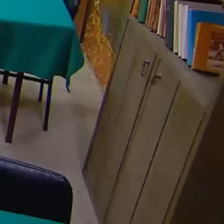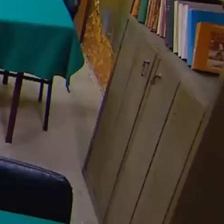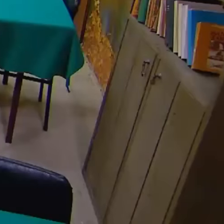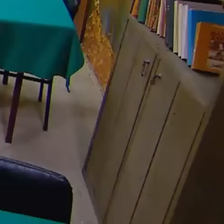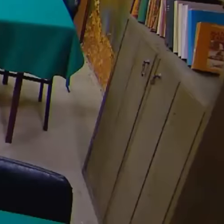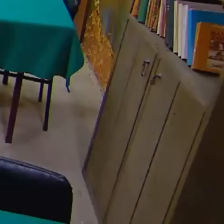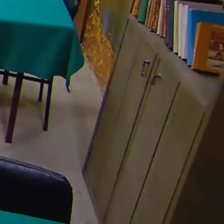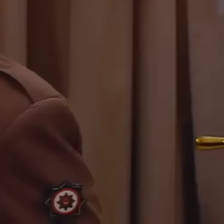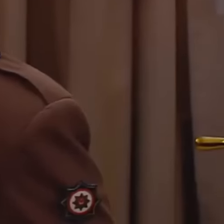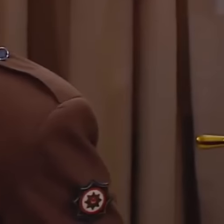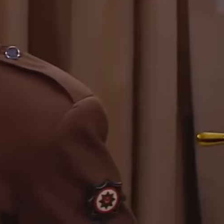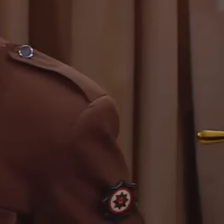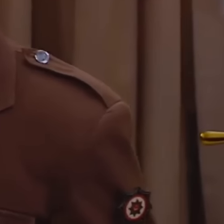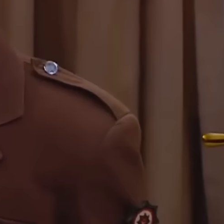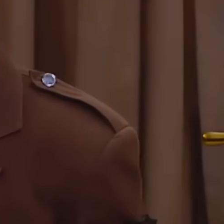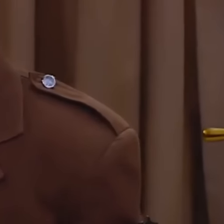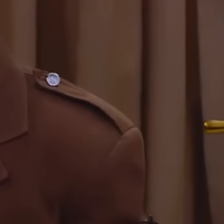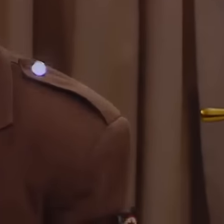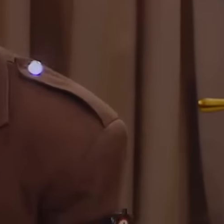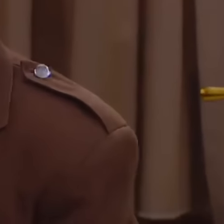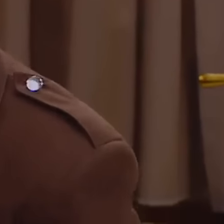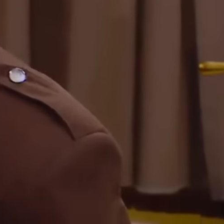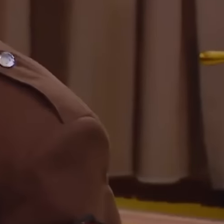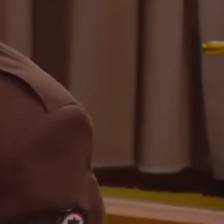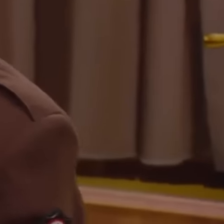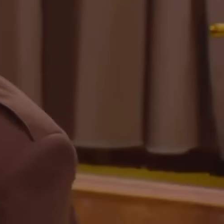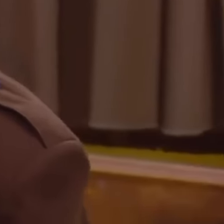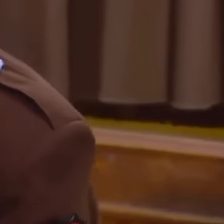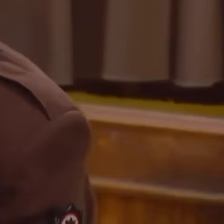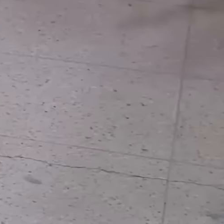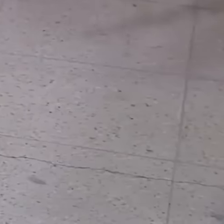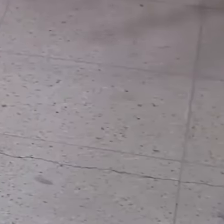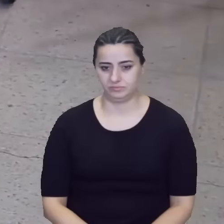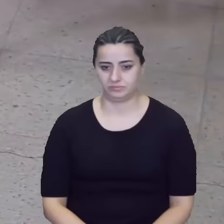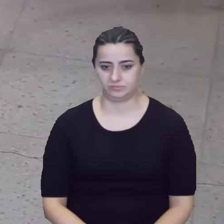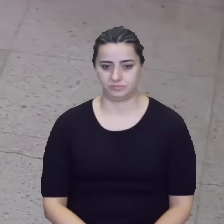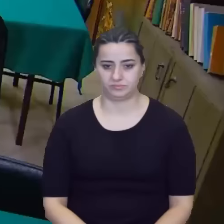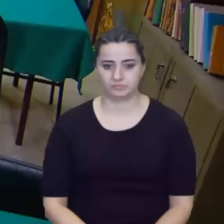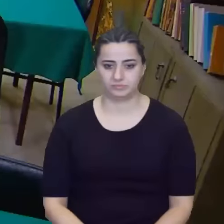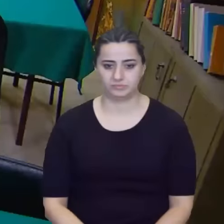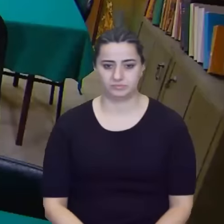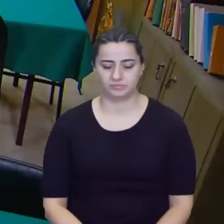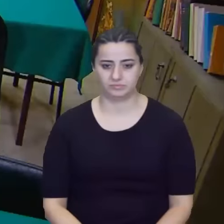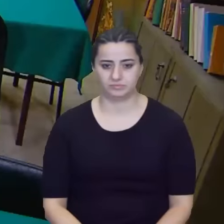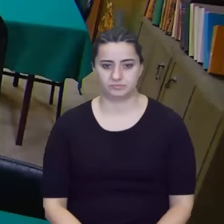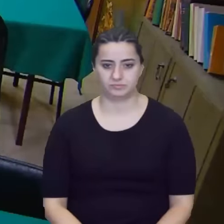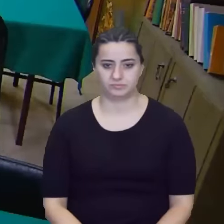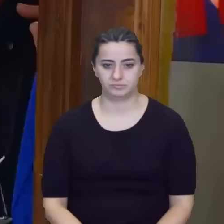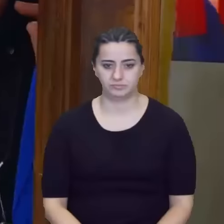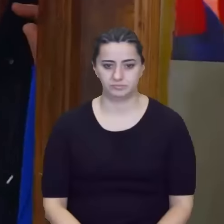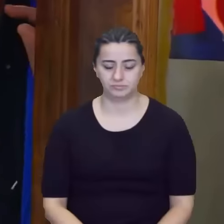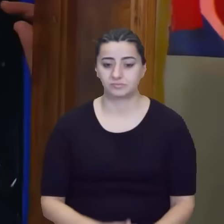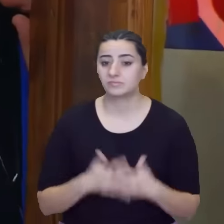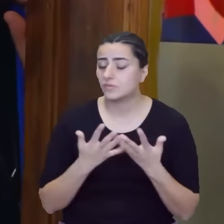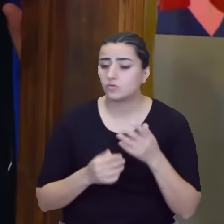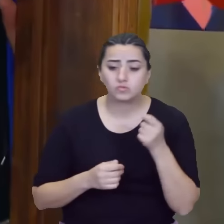Bekir yerdeki adama temkinli adımlarıyla tırsa tırsa yaklaşıyor. Geriden copla ayağını dürtüp geri çekildi yine. Allah Allah